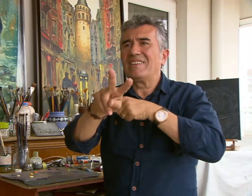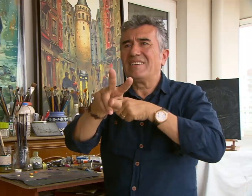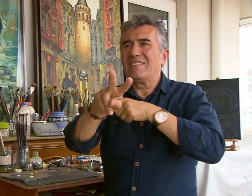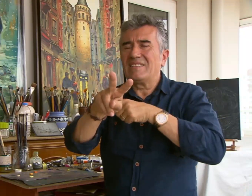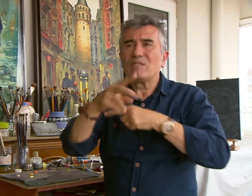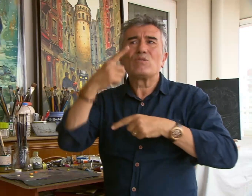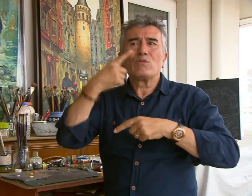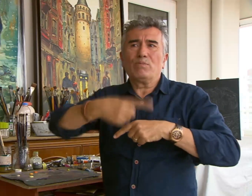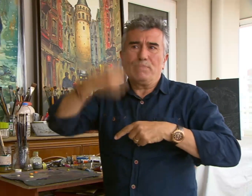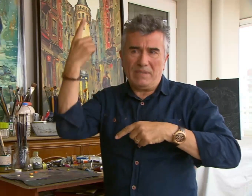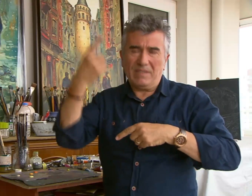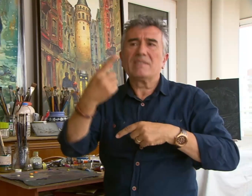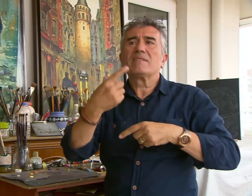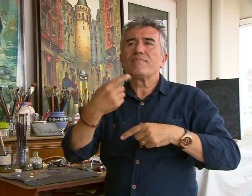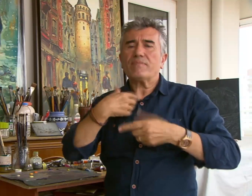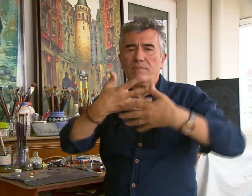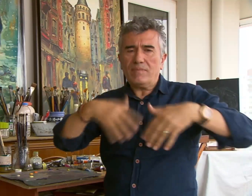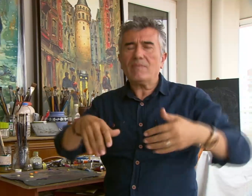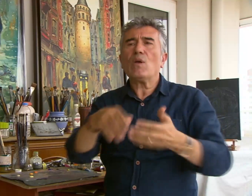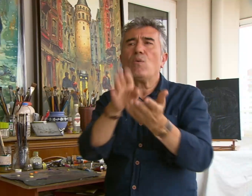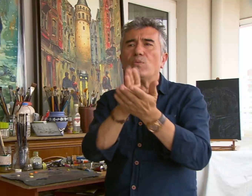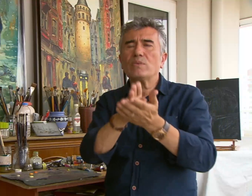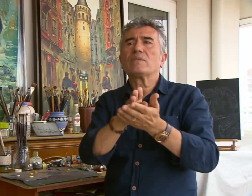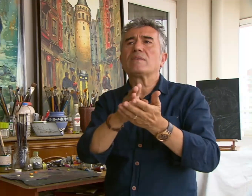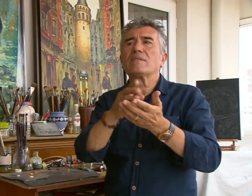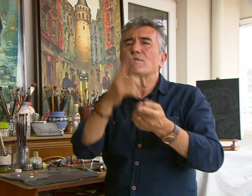Cevdet Sunay, eski Cumhurbaşkanımız Cevdet Sunay'ın